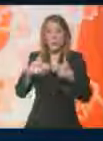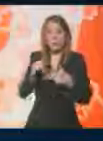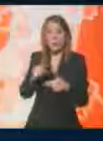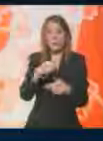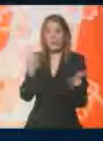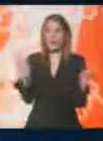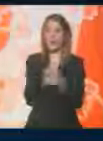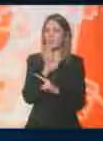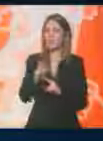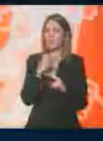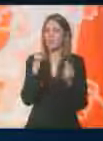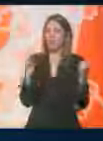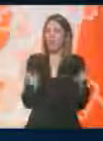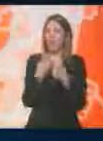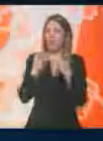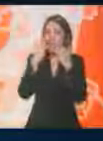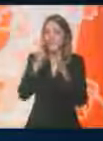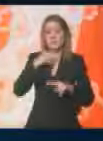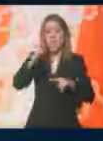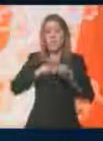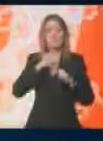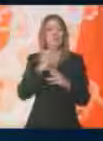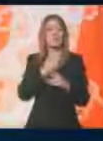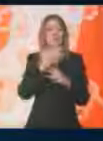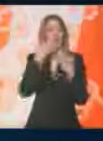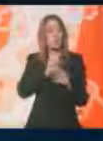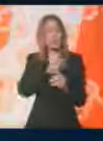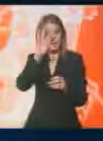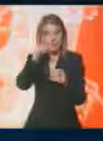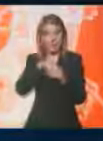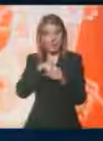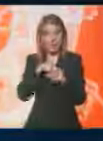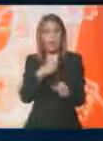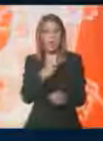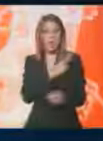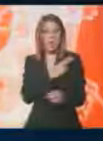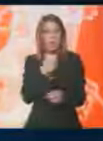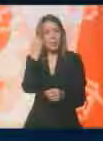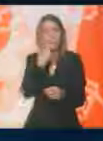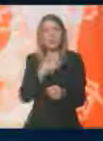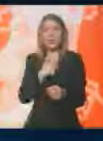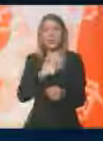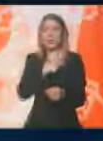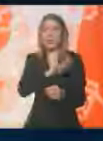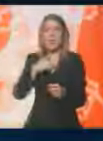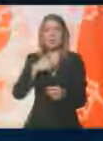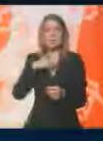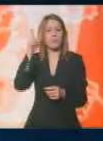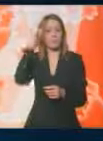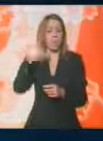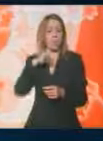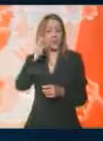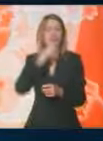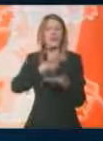nekako ne može to sad tako da se odlučimo preko kolena. Ja lično imam gde i kod moje dece u Beograd i kod